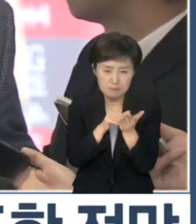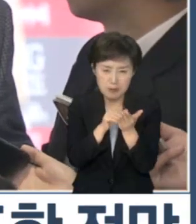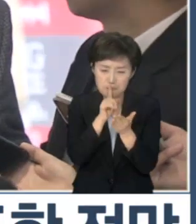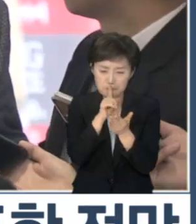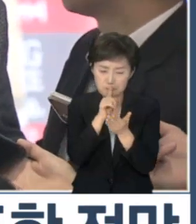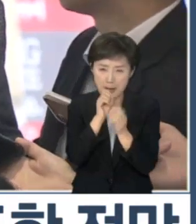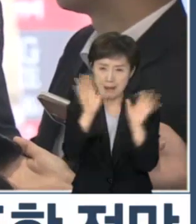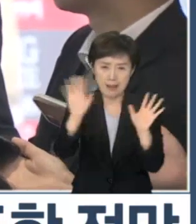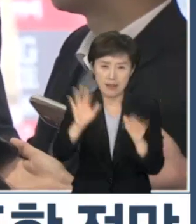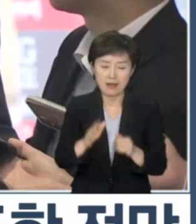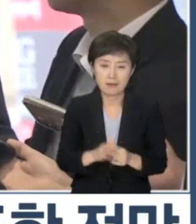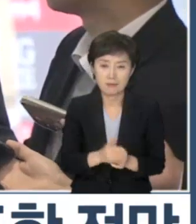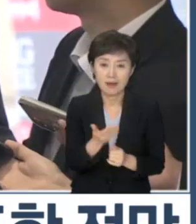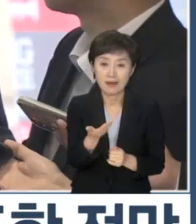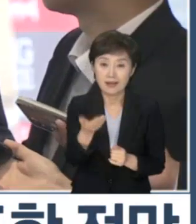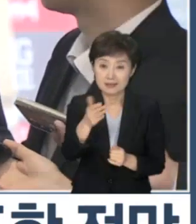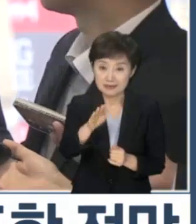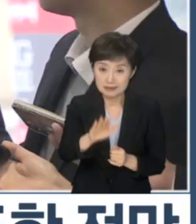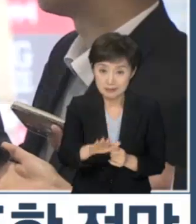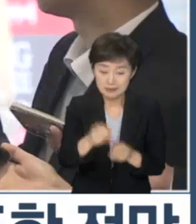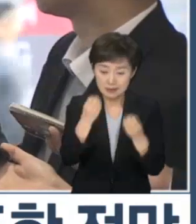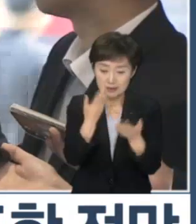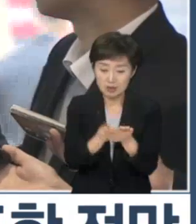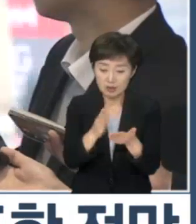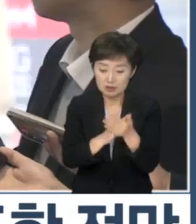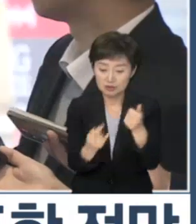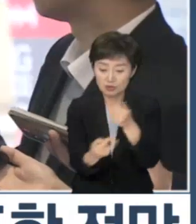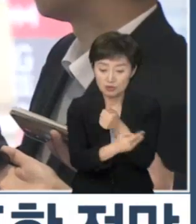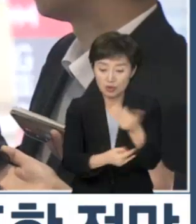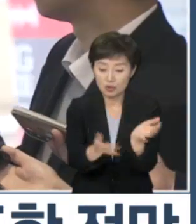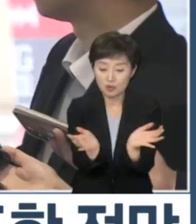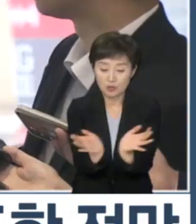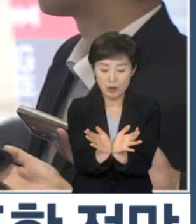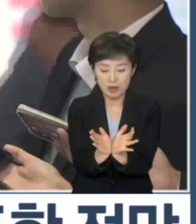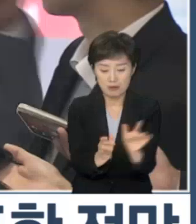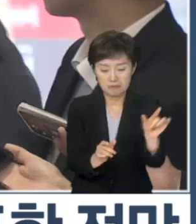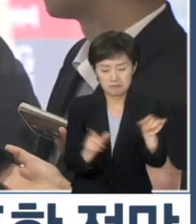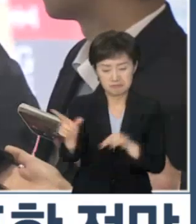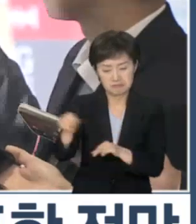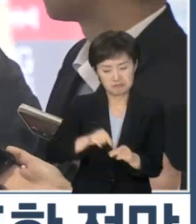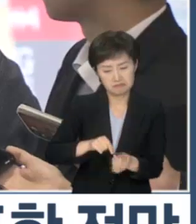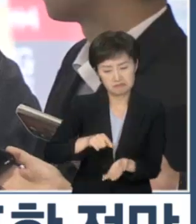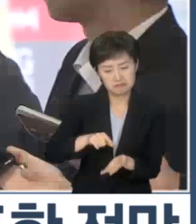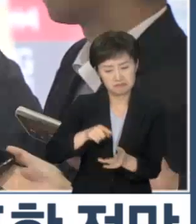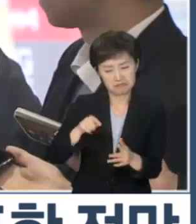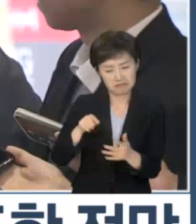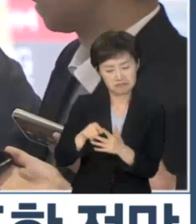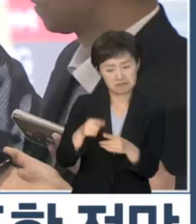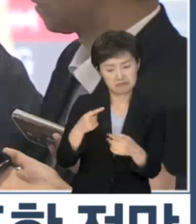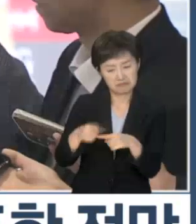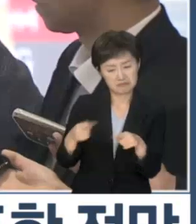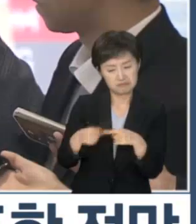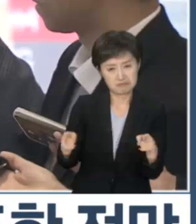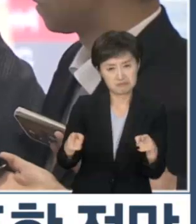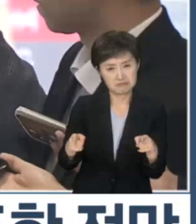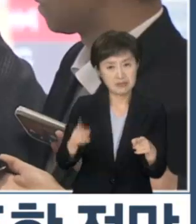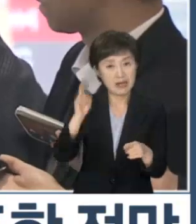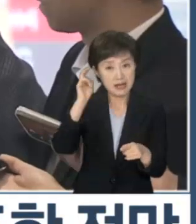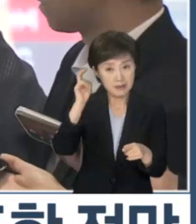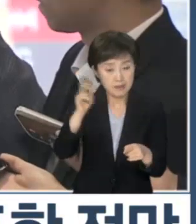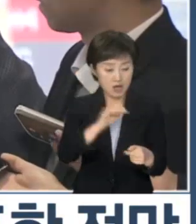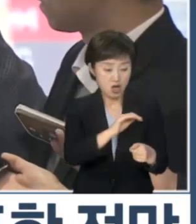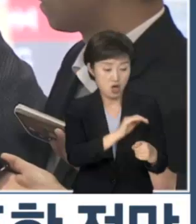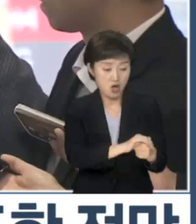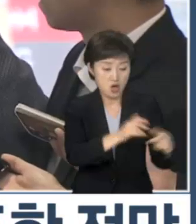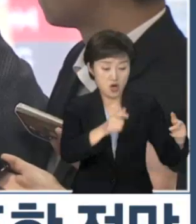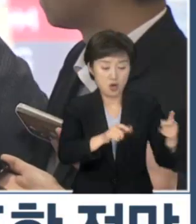것 같습니다. 그렇지만은 혁신위 구성으로 보면은 우선 이제 비영남권, 영남당이라는